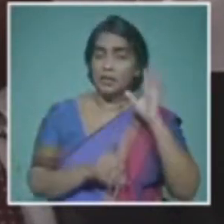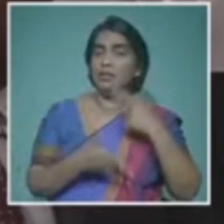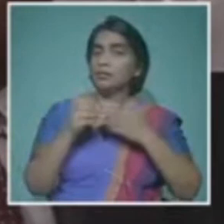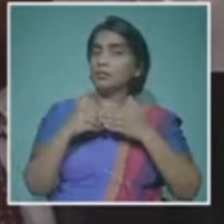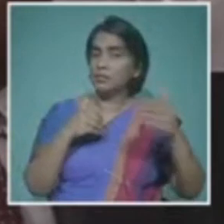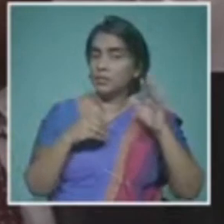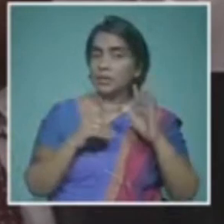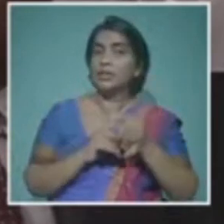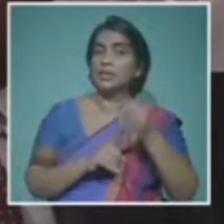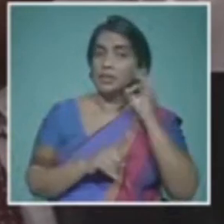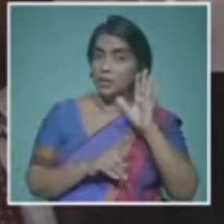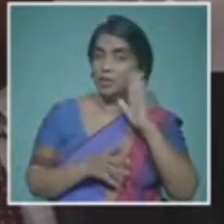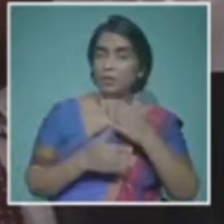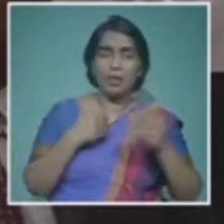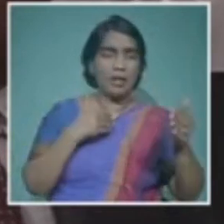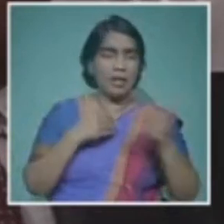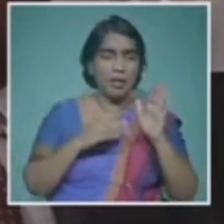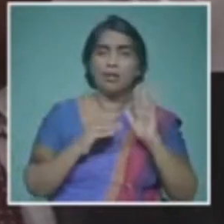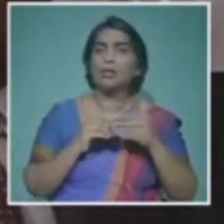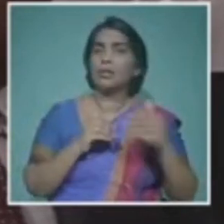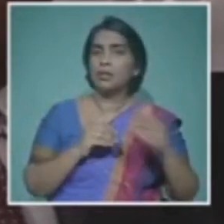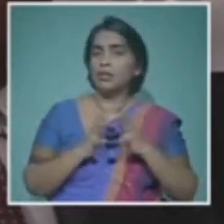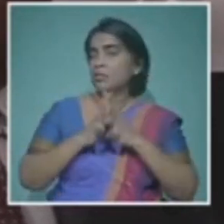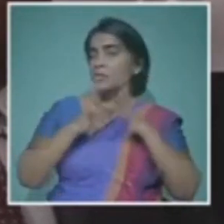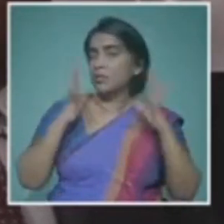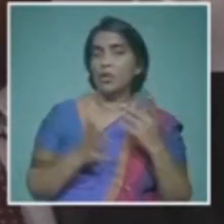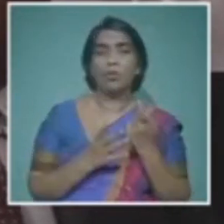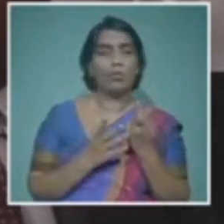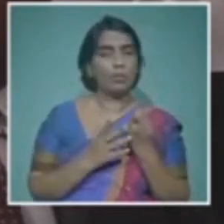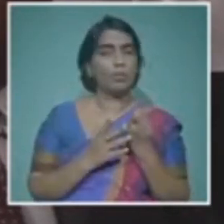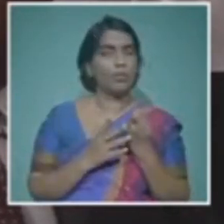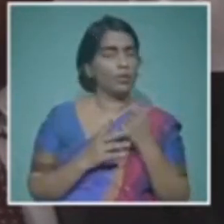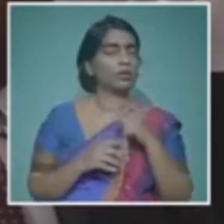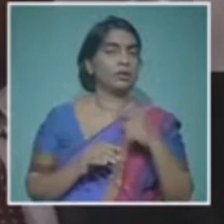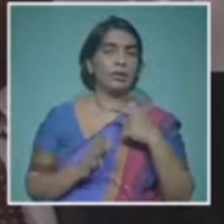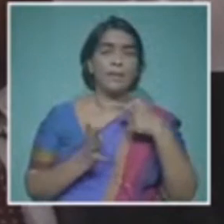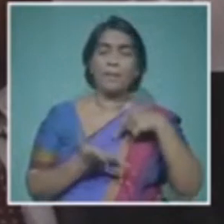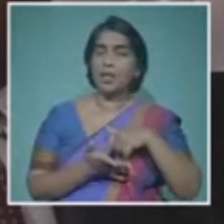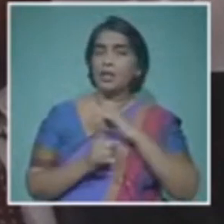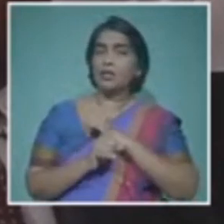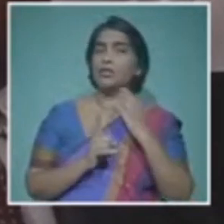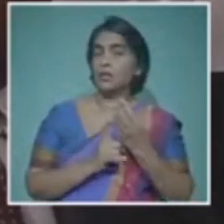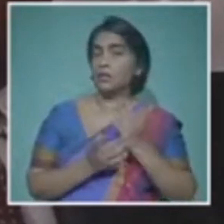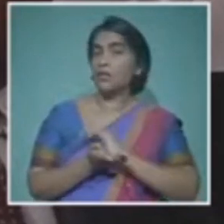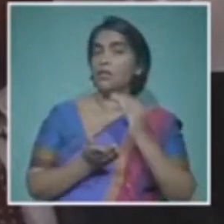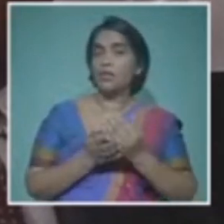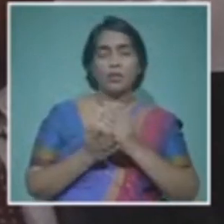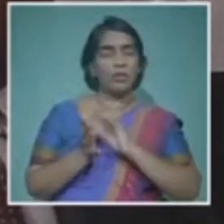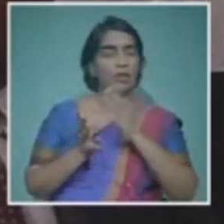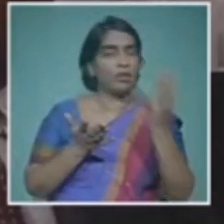තුළ ජනාධිපතිවරණයේ ආසන්නයේදී පවා විශාල මුදල් සම්භාරයක් මේ මැදම සංස්කෘතික අරමුදලේ ඉවත්